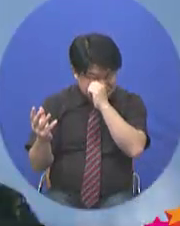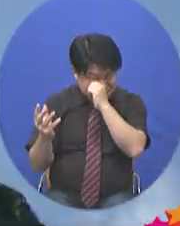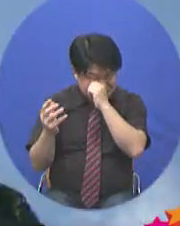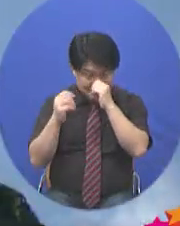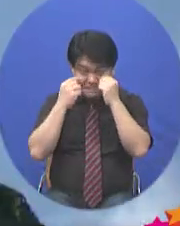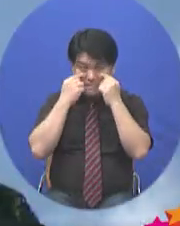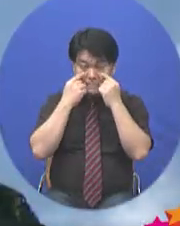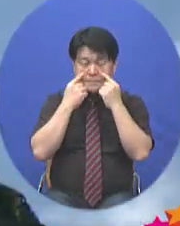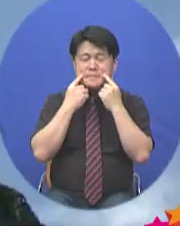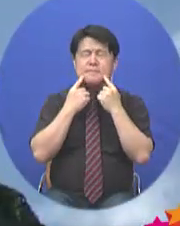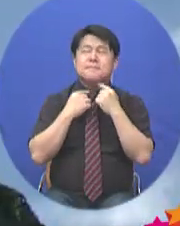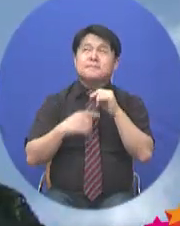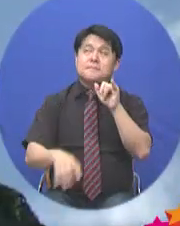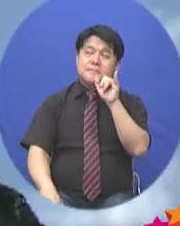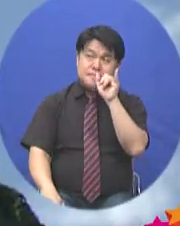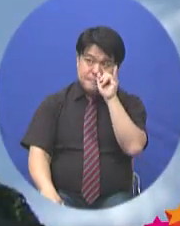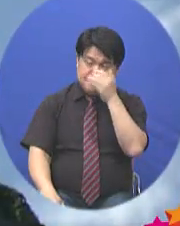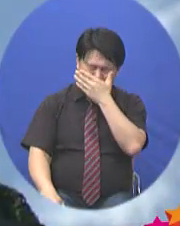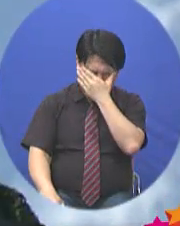눈물